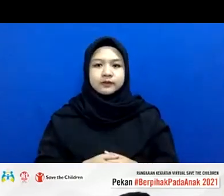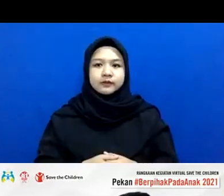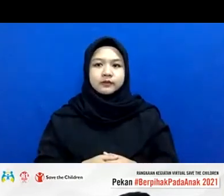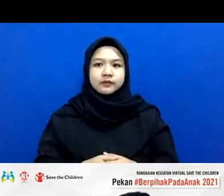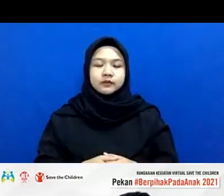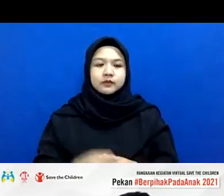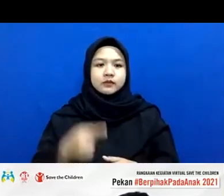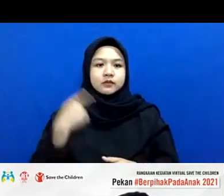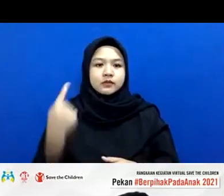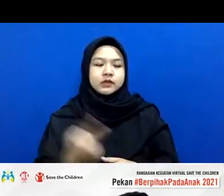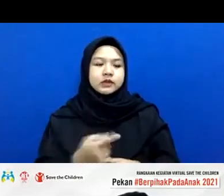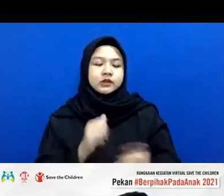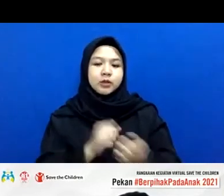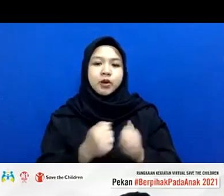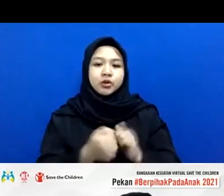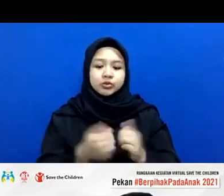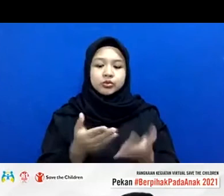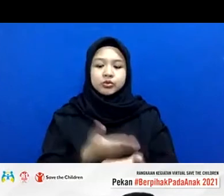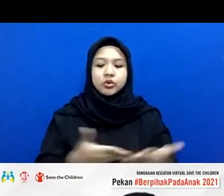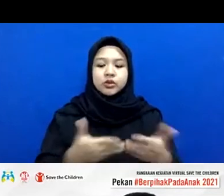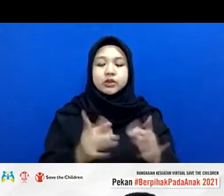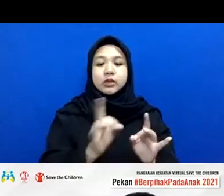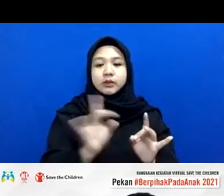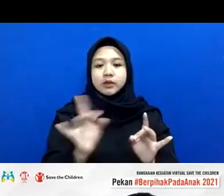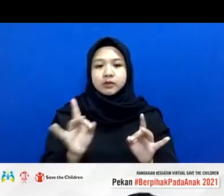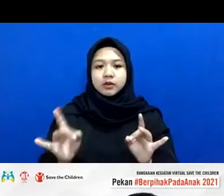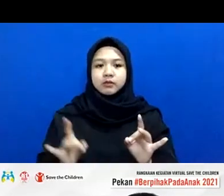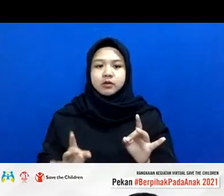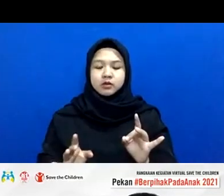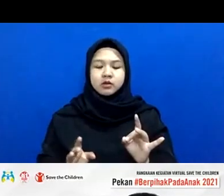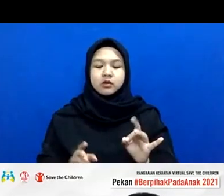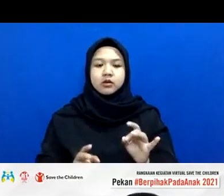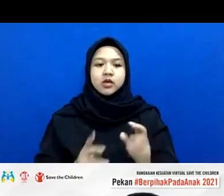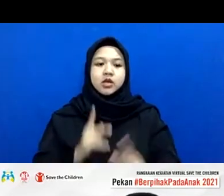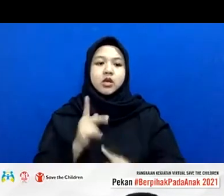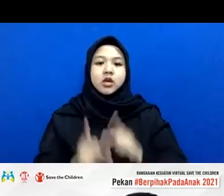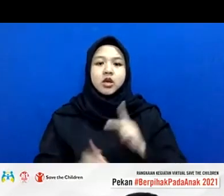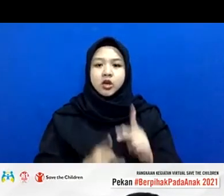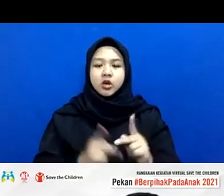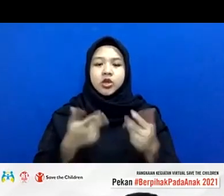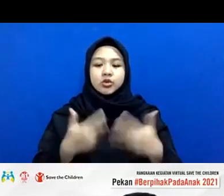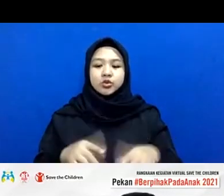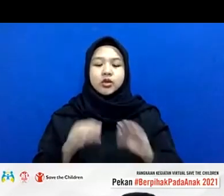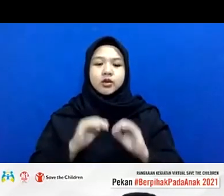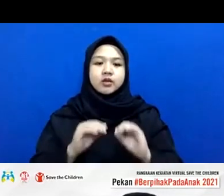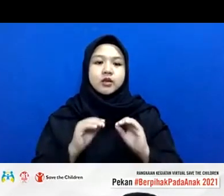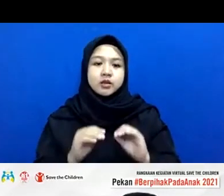setiap kasus itu memang kondisinya berbeda-beda. Jadi memang kalau yang sudah diajarkan